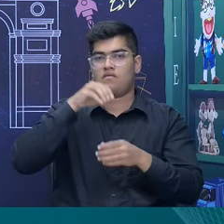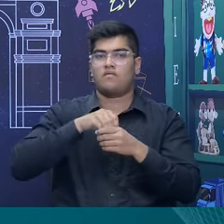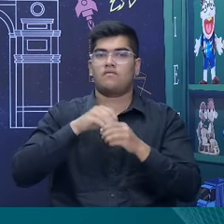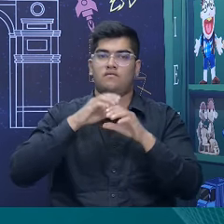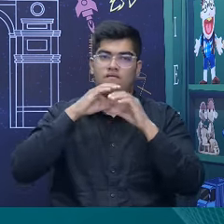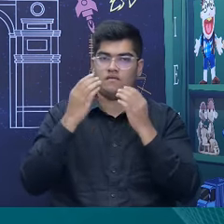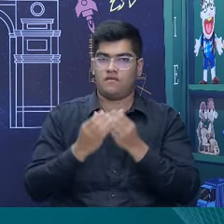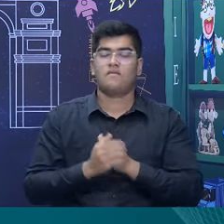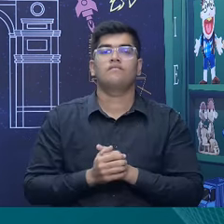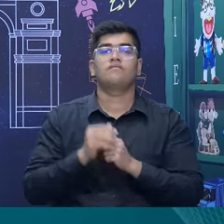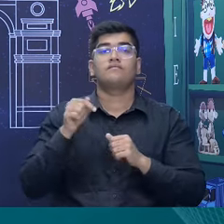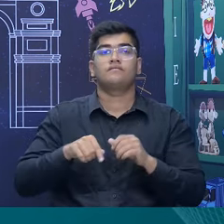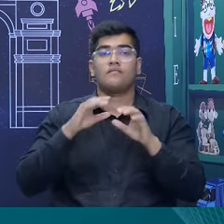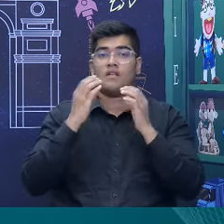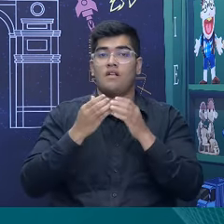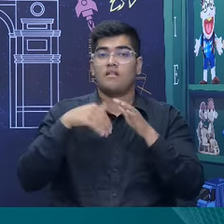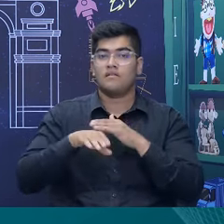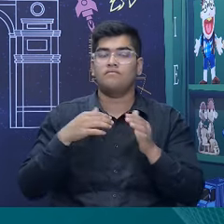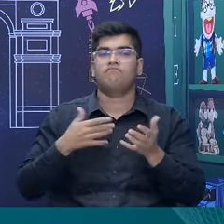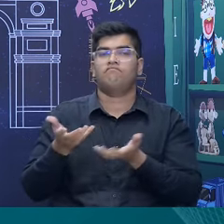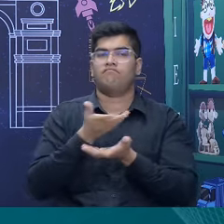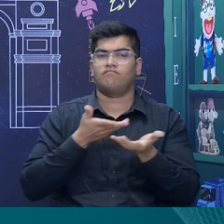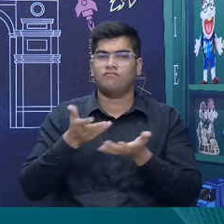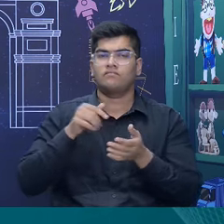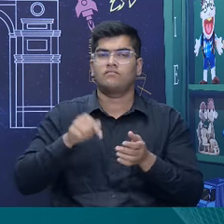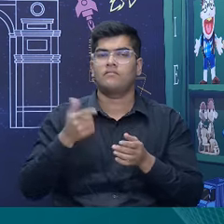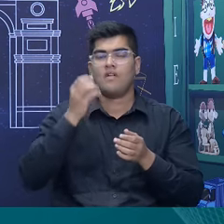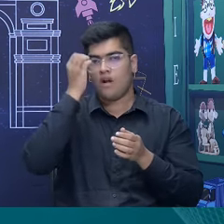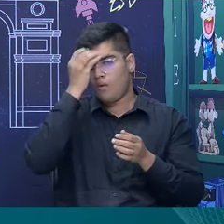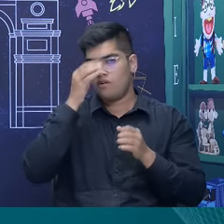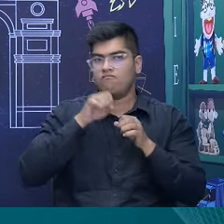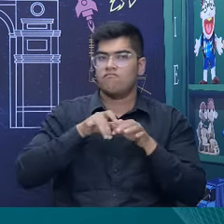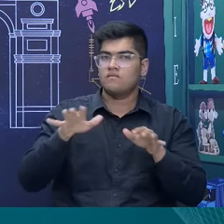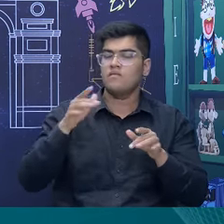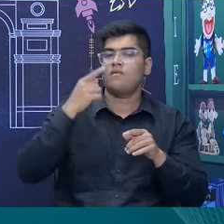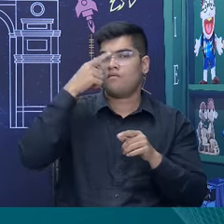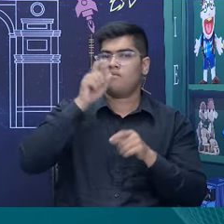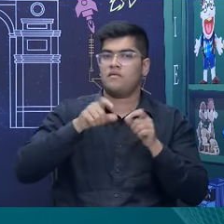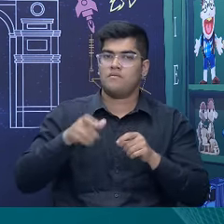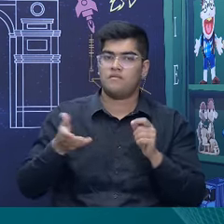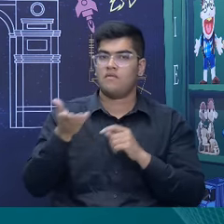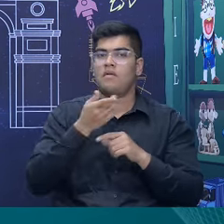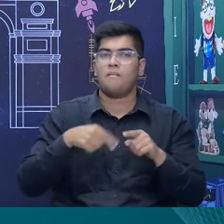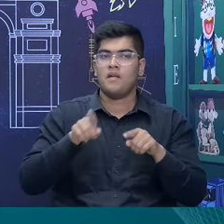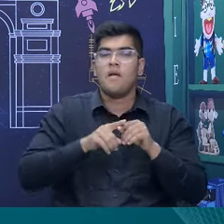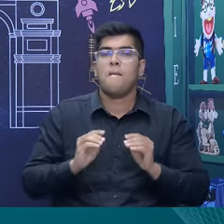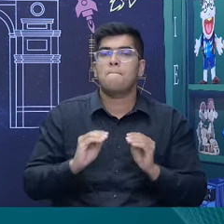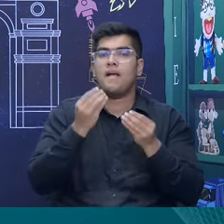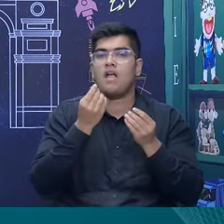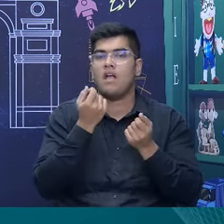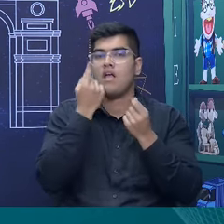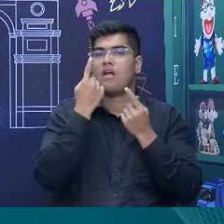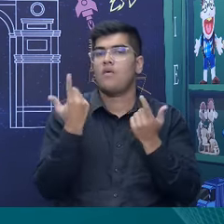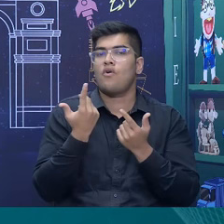इस कक्षा के जरिए इस समावेशी कक्षा के जरिए अपनी समझ का दायरा बढ़ाते हैं और बेहतर तरीके से जो है ना अपनी